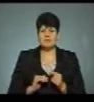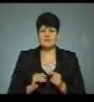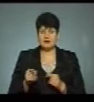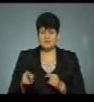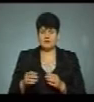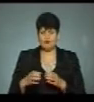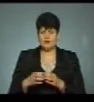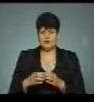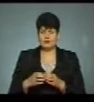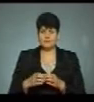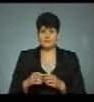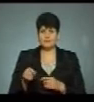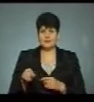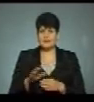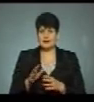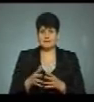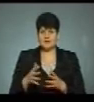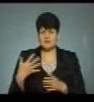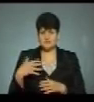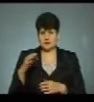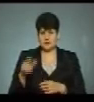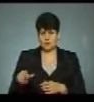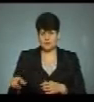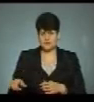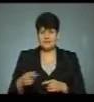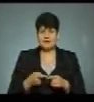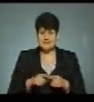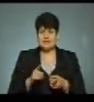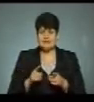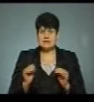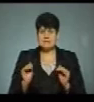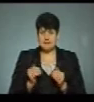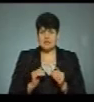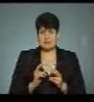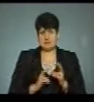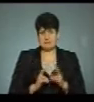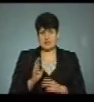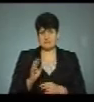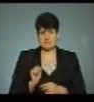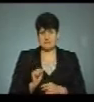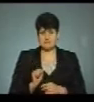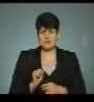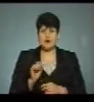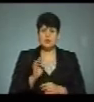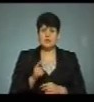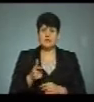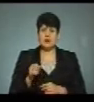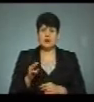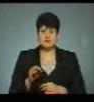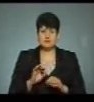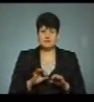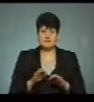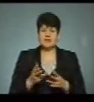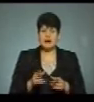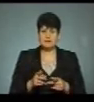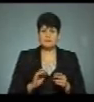групі пов'язаних контрагентів не перевищує 50 осіб. Тобто це дійсно малі підприємства. Руслан Гашев розповів, як підприємець